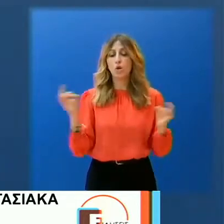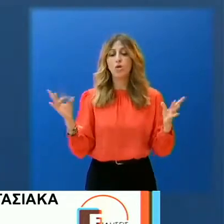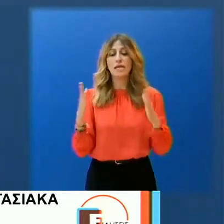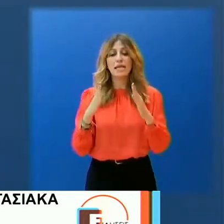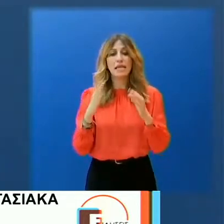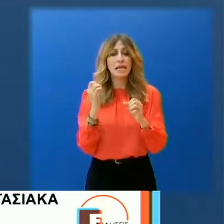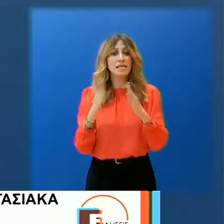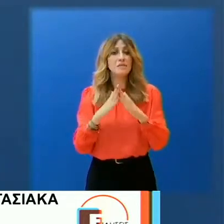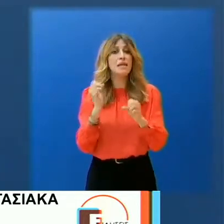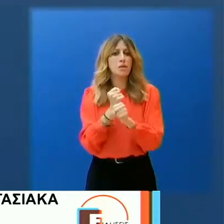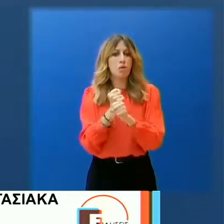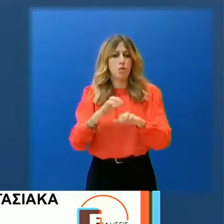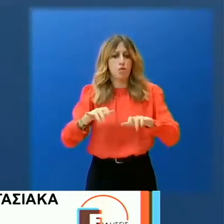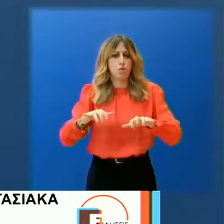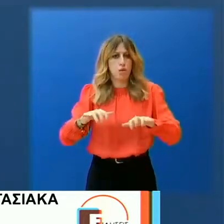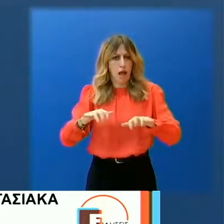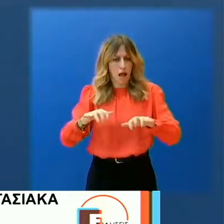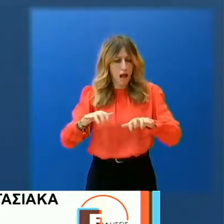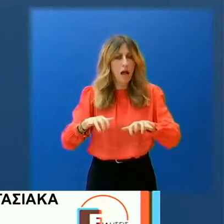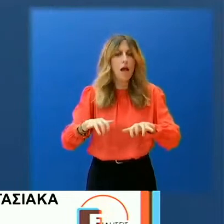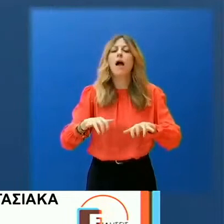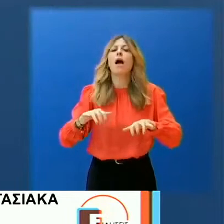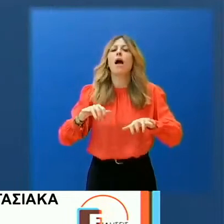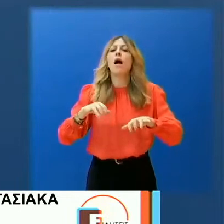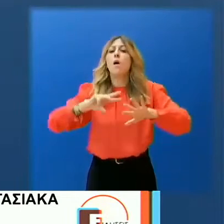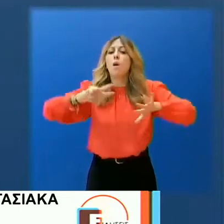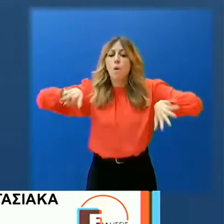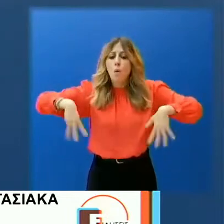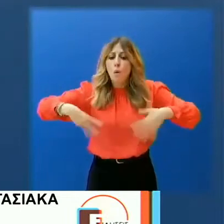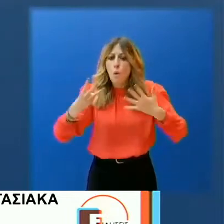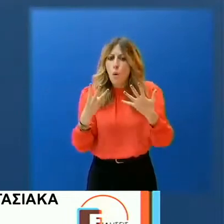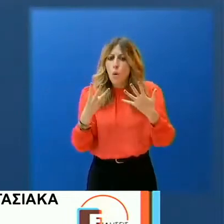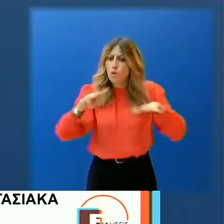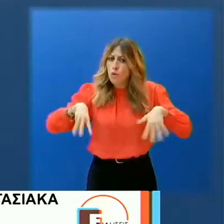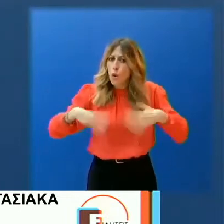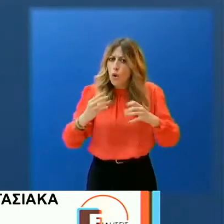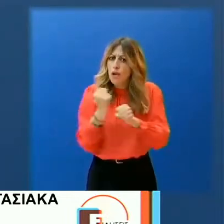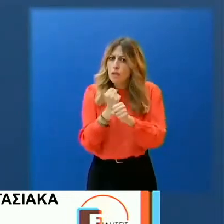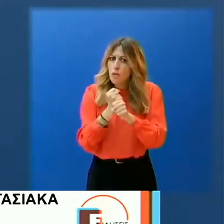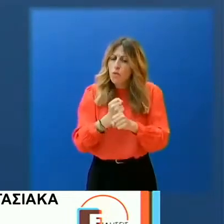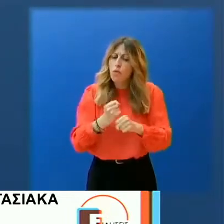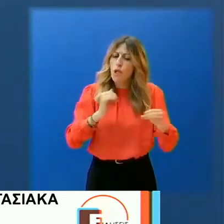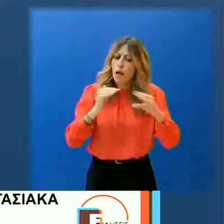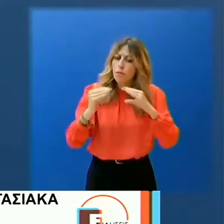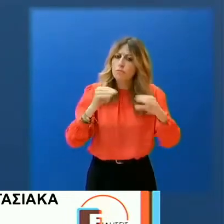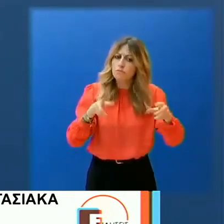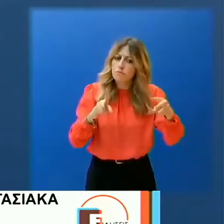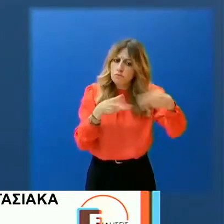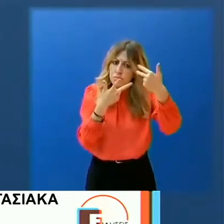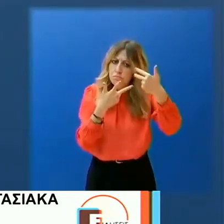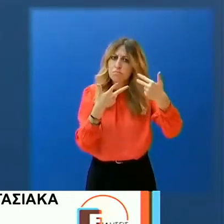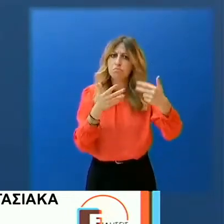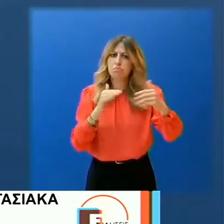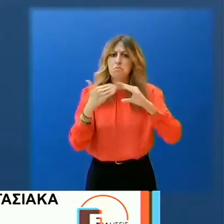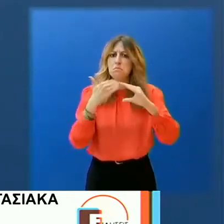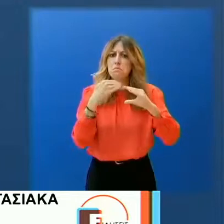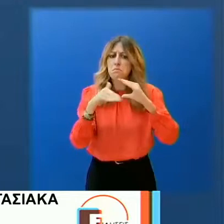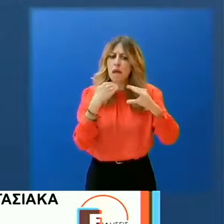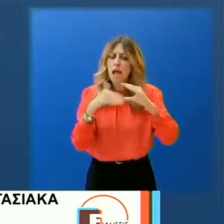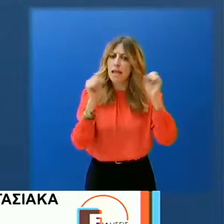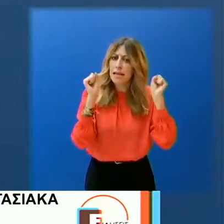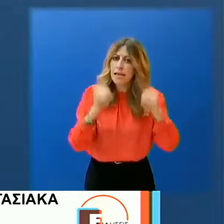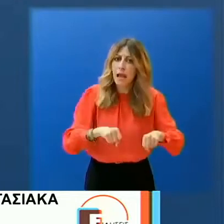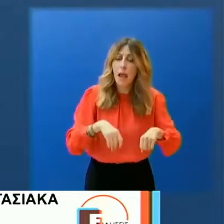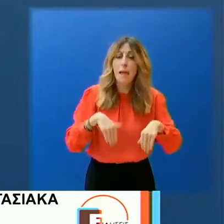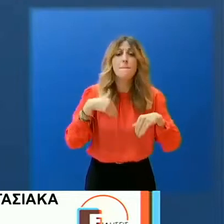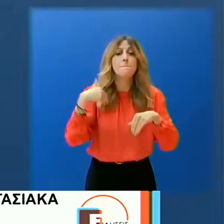μην επικοινωνεί ψηφιακά όταν βρίσκεται εκτός ωραρίου εργασίας ή σε άδεια. Ενίσχυση της ισότητας των